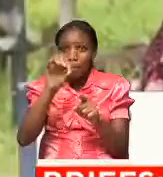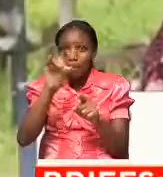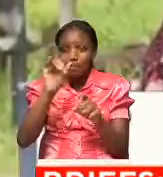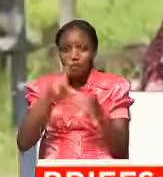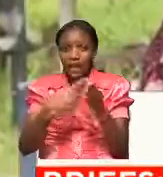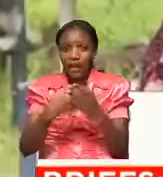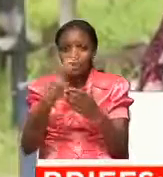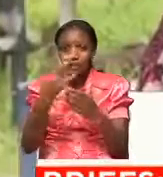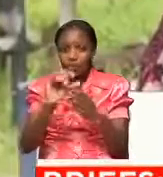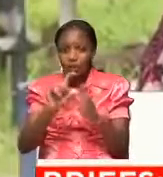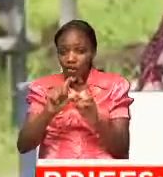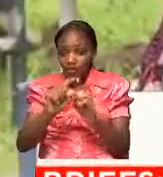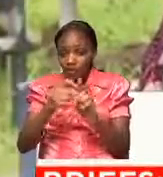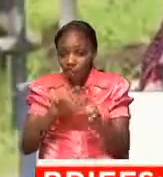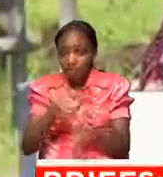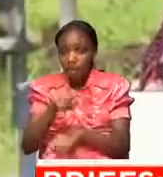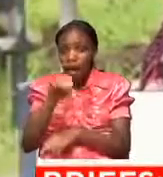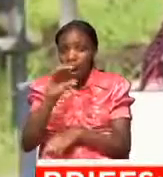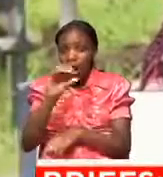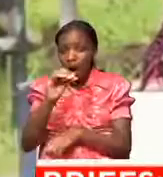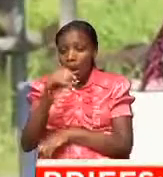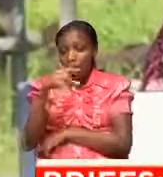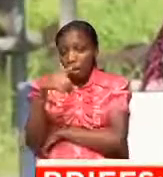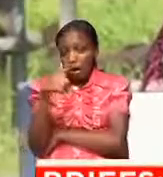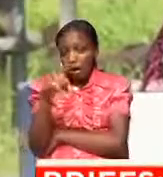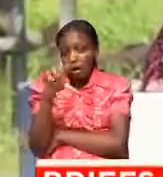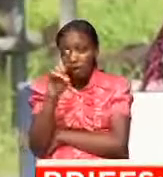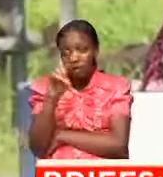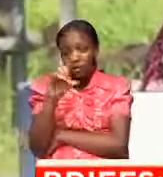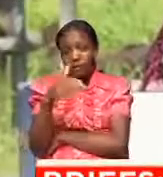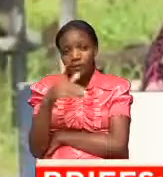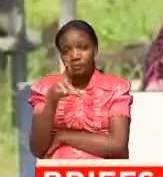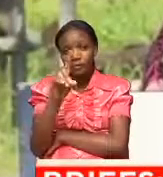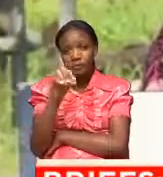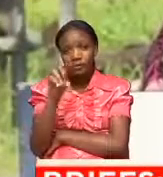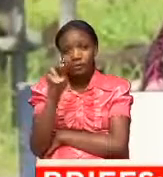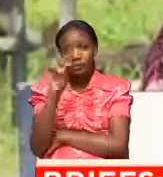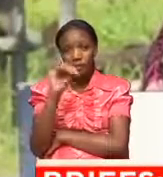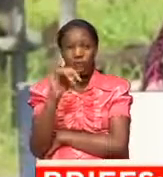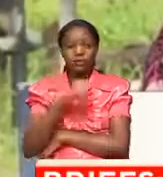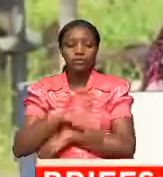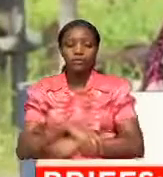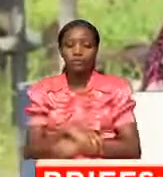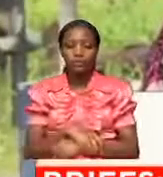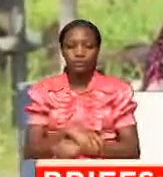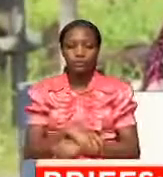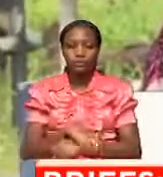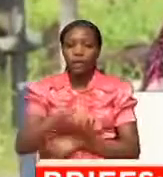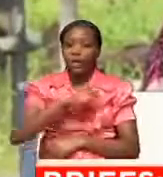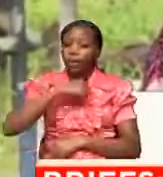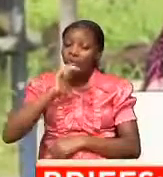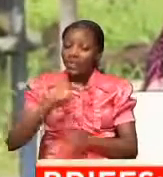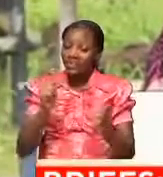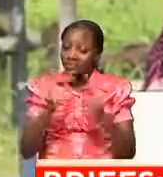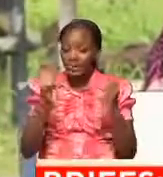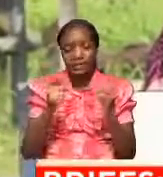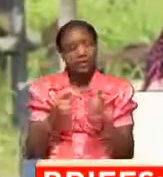Town. Haturudi haya maneno. Tumekuja kusema leo na hatutayarudia. Mutapimwa, my